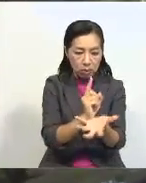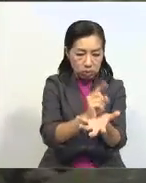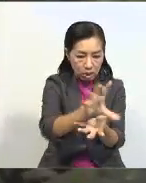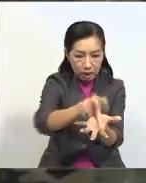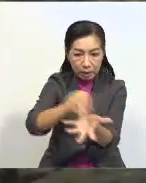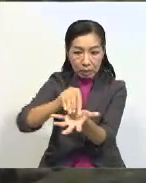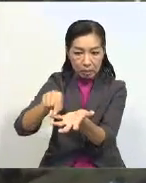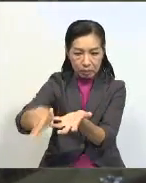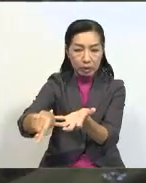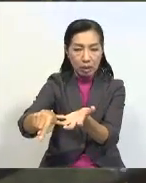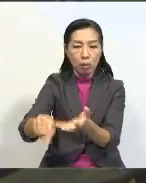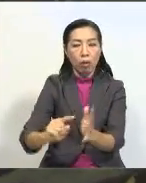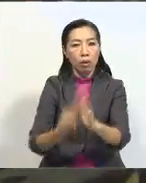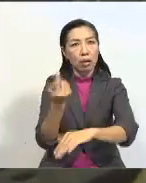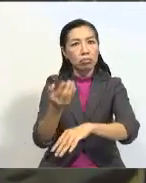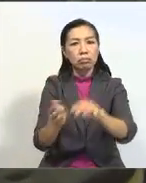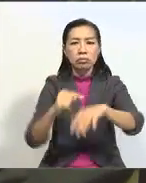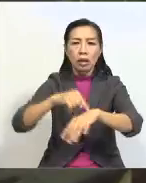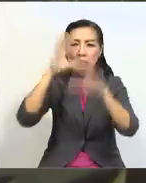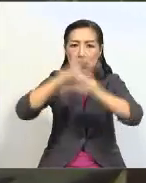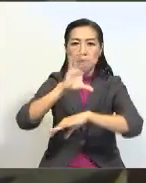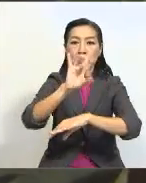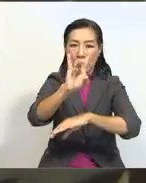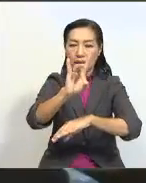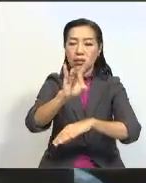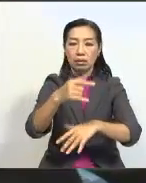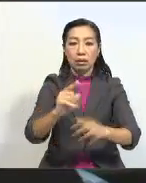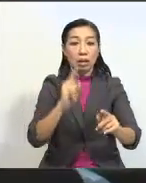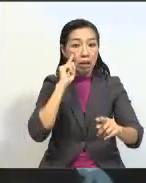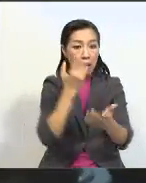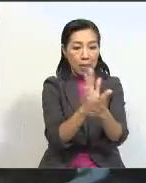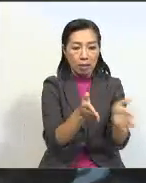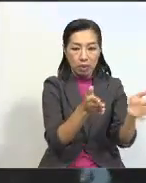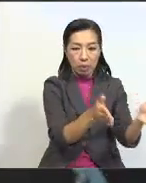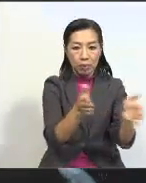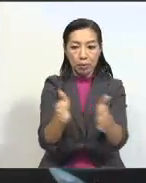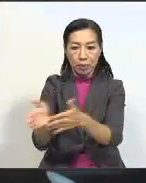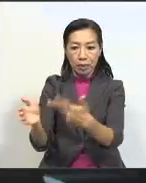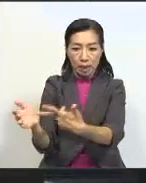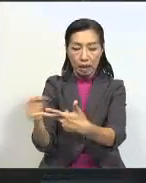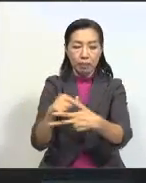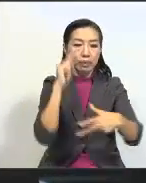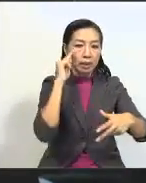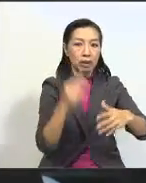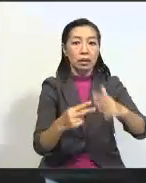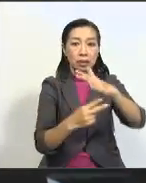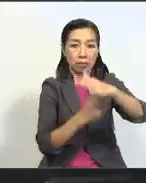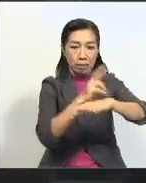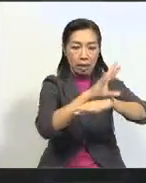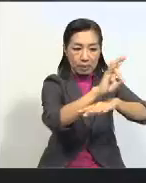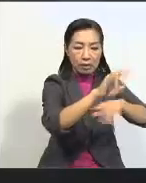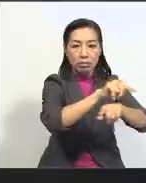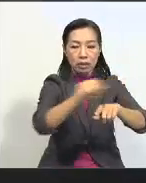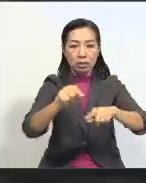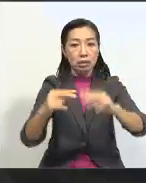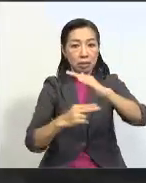ดยแบ่งพื้นที่ออกเป็น3โซนได้แก่สะพานพระราม7ถึงสะพานพุทธสะพานพุทธถึงสะพานกรุงเทพสะพ